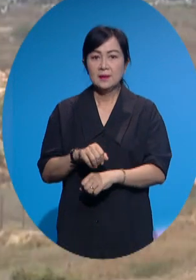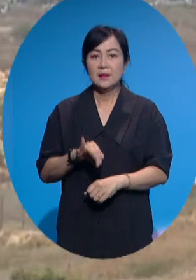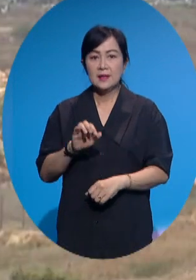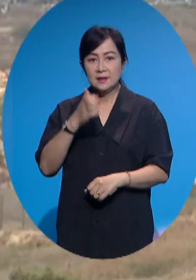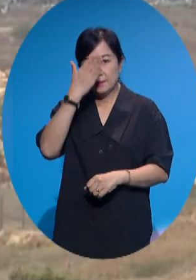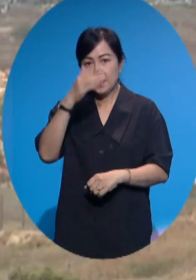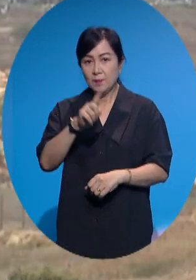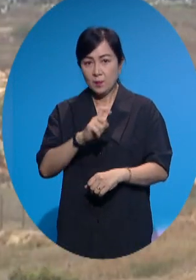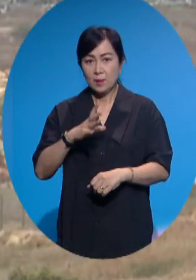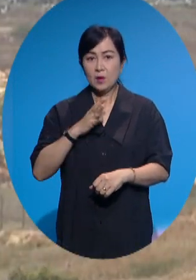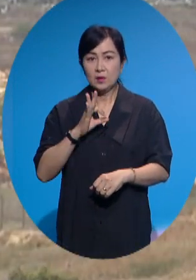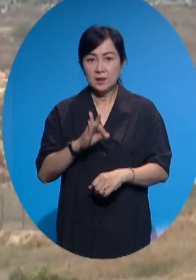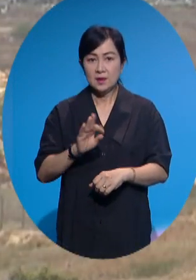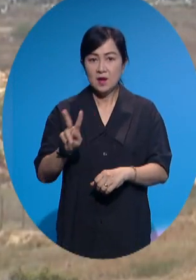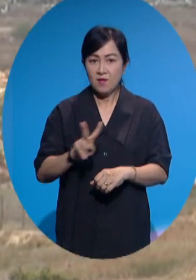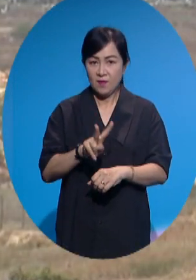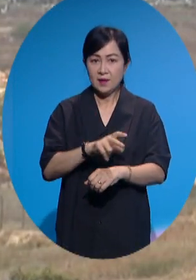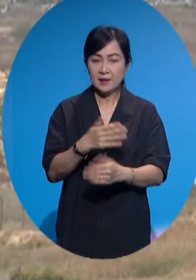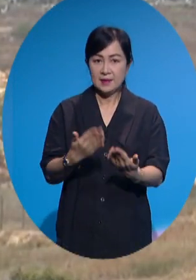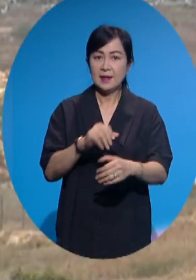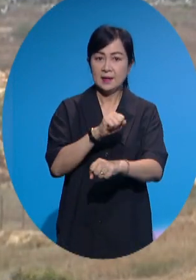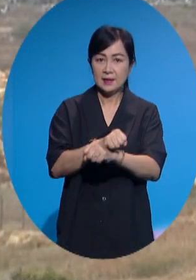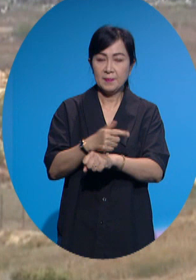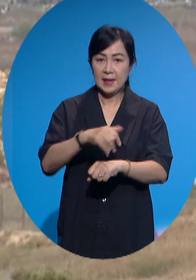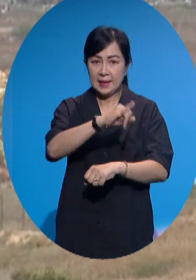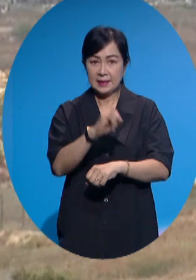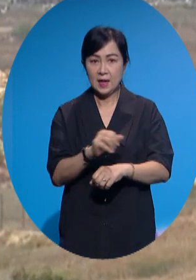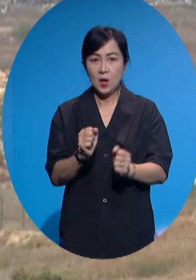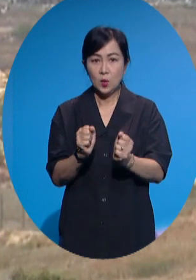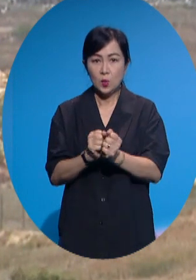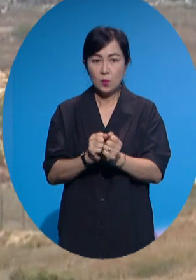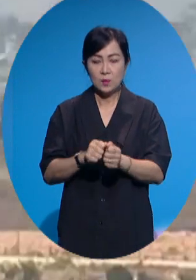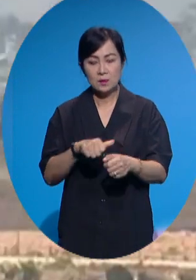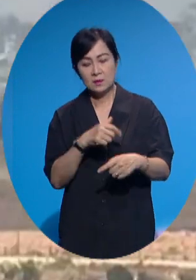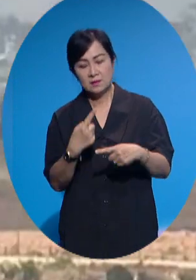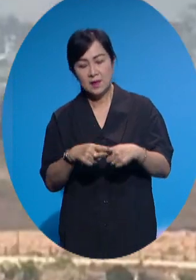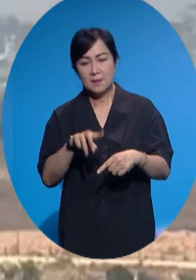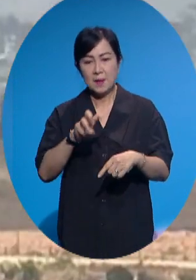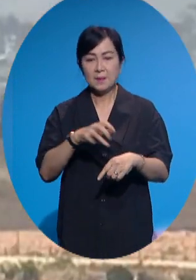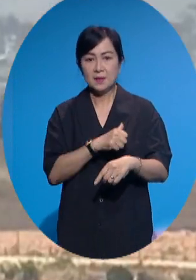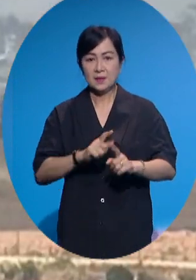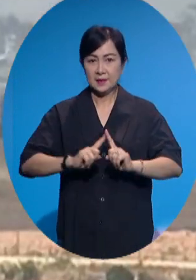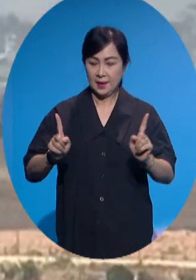Israel cho biết khoảng 100 con tin vẫn đang bị giam giữ ở giải gaza cùng với thi thể của khoảng 30 người khác